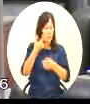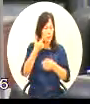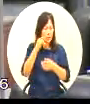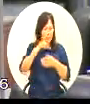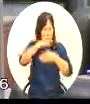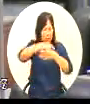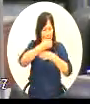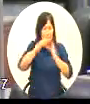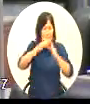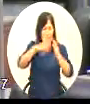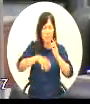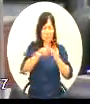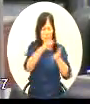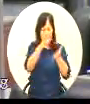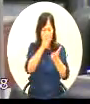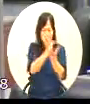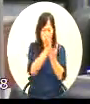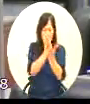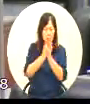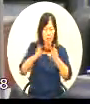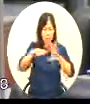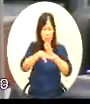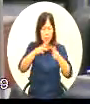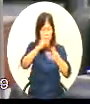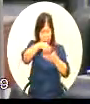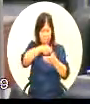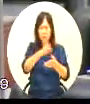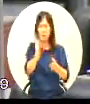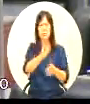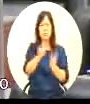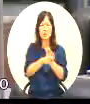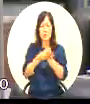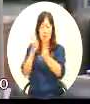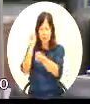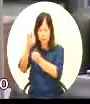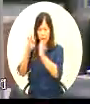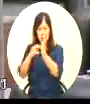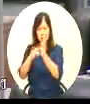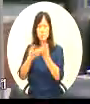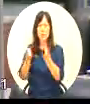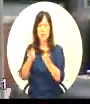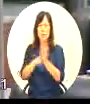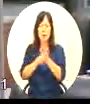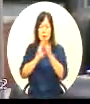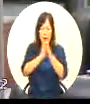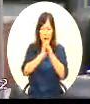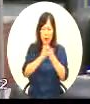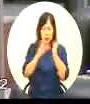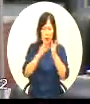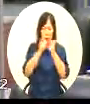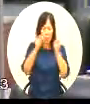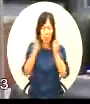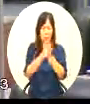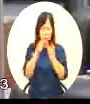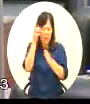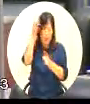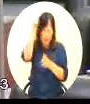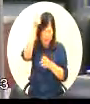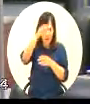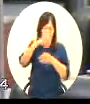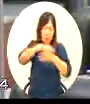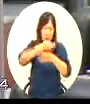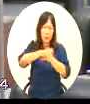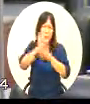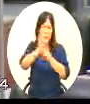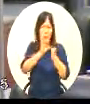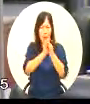文件。那也不告诉他详细的病情，然后联络很久很久很久，才联络到一个他的远房亲戚，然后才